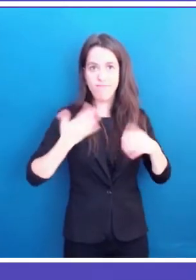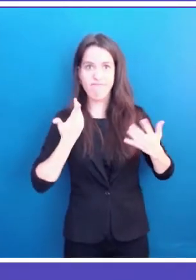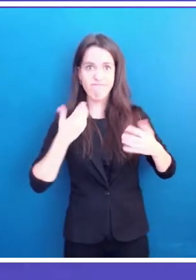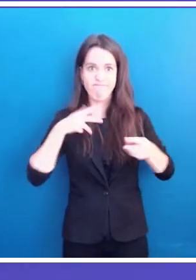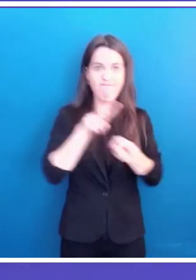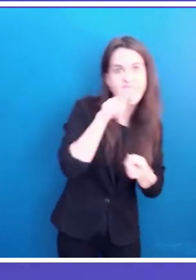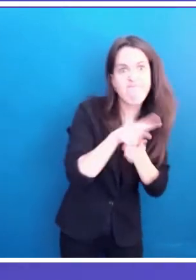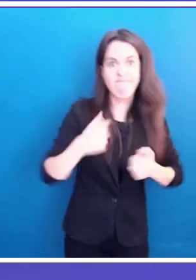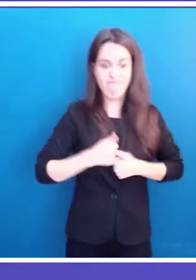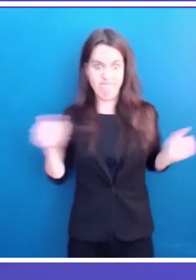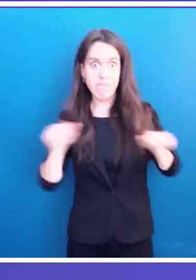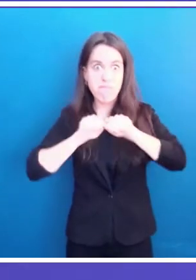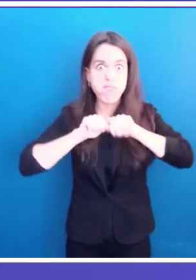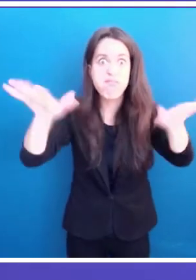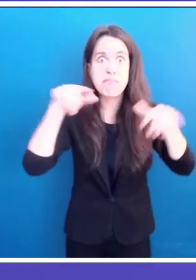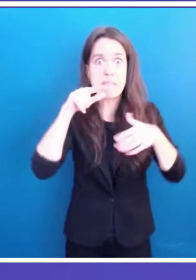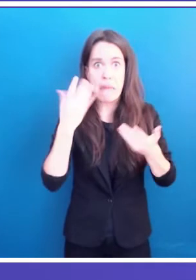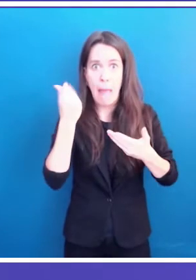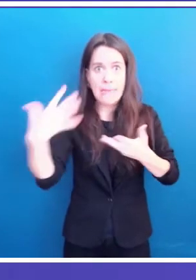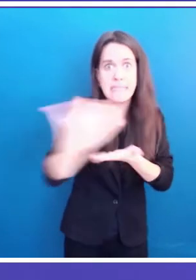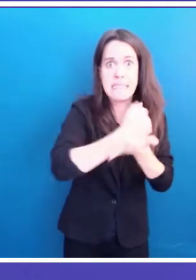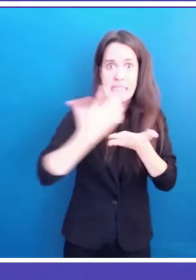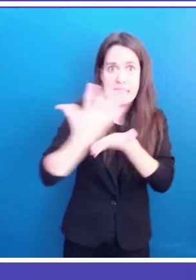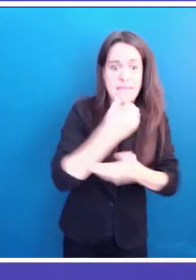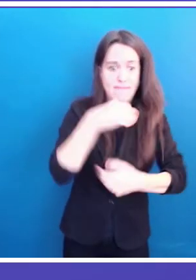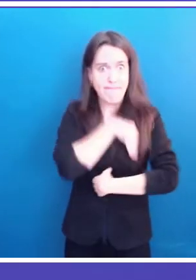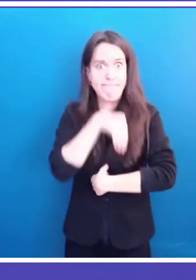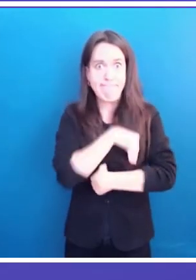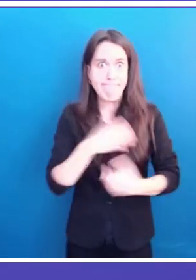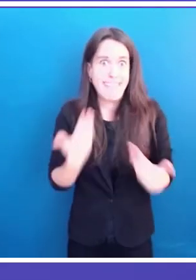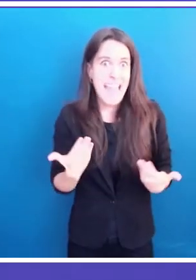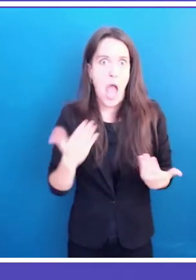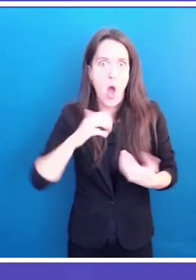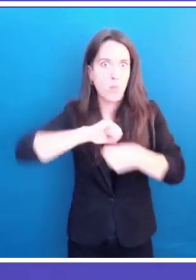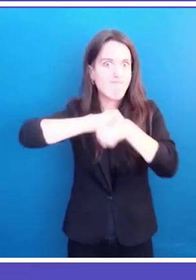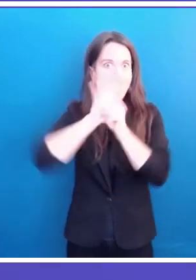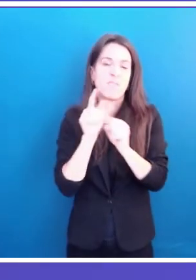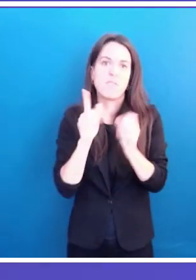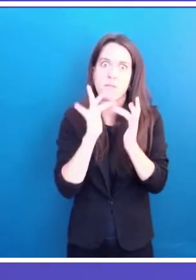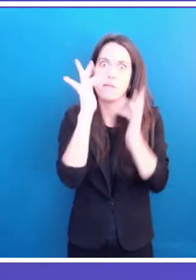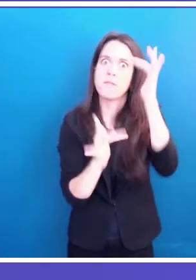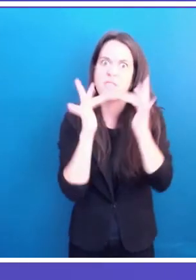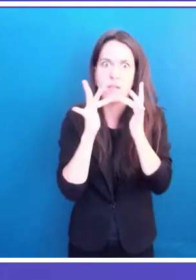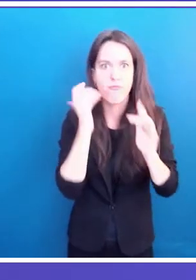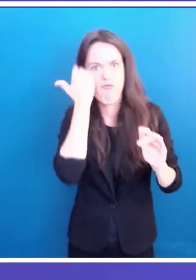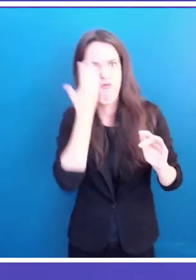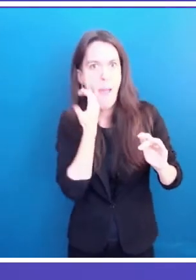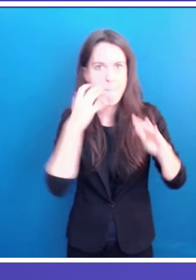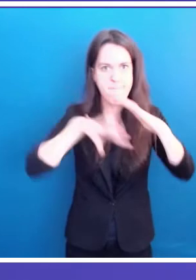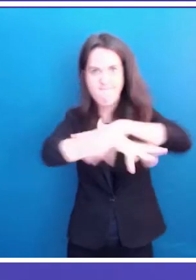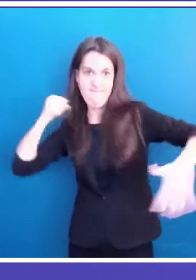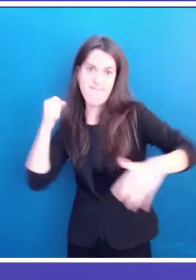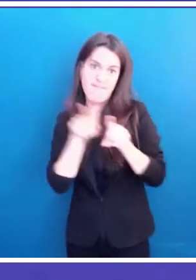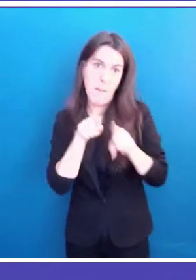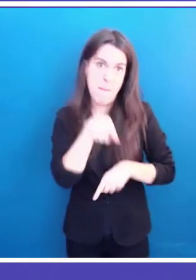الأمثلة المشابهة والكثير من الجرائم الرقمية المزددة المتعلقة بالصور البورنوغرافية.